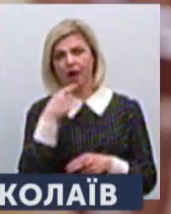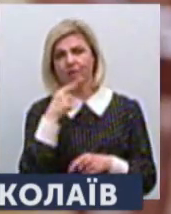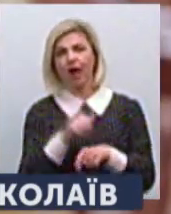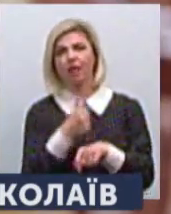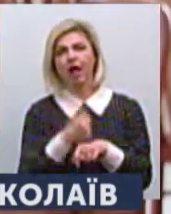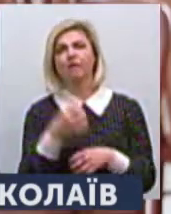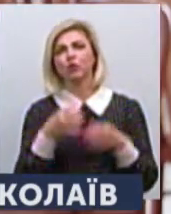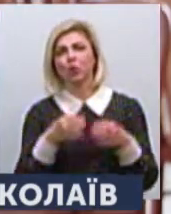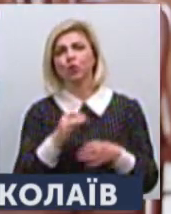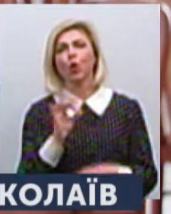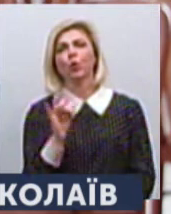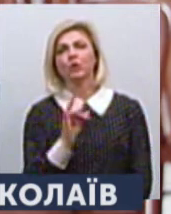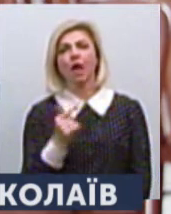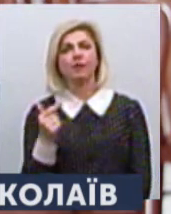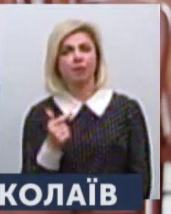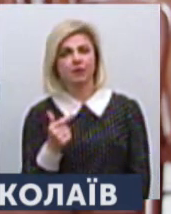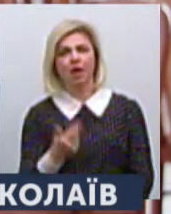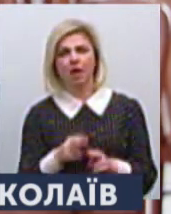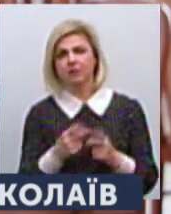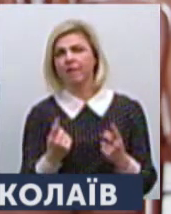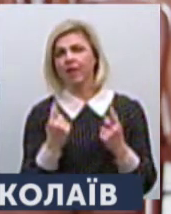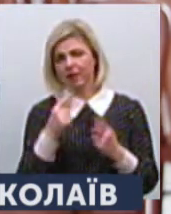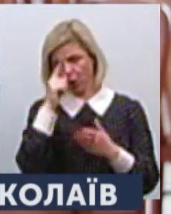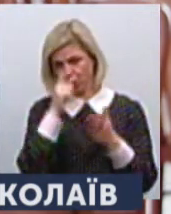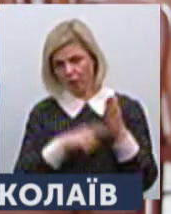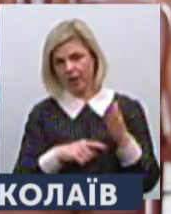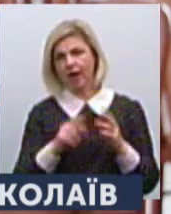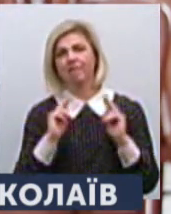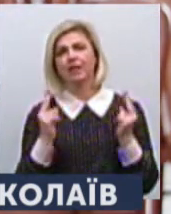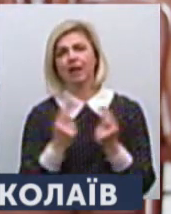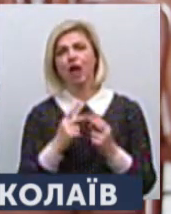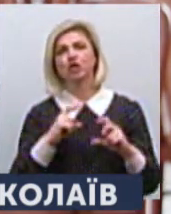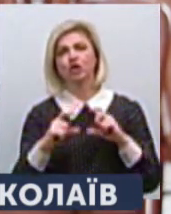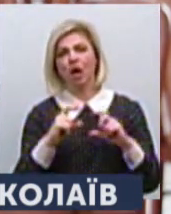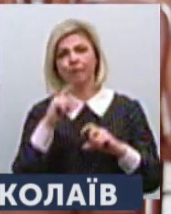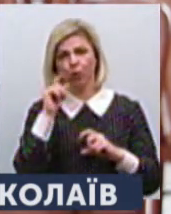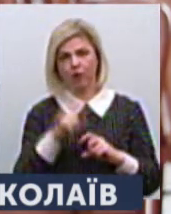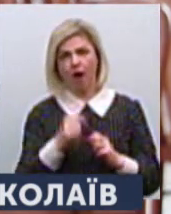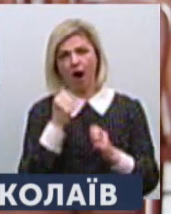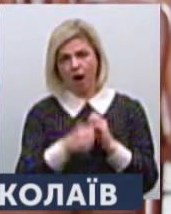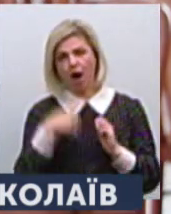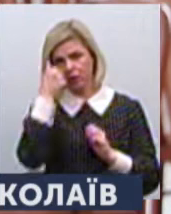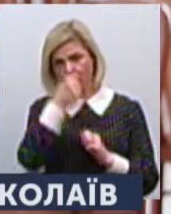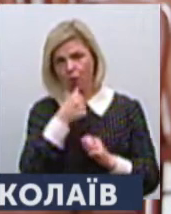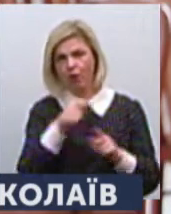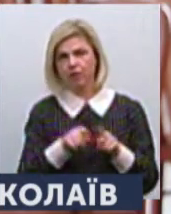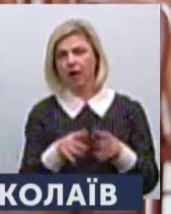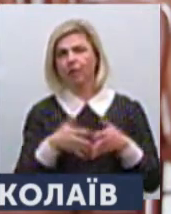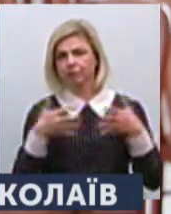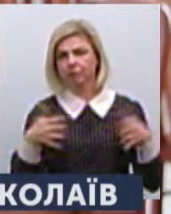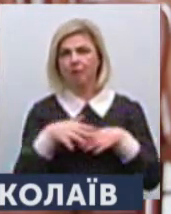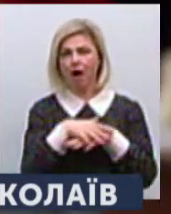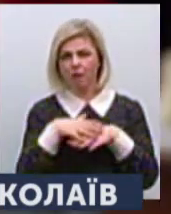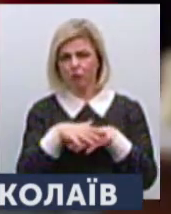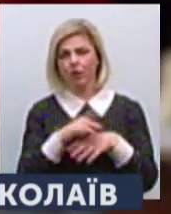Хамзін. Тобто це велика довіра Федерації шахів України. І щоразу ось такий він масовий і величезний за значенням. Тому